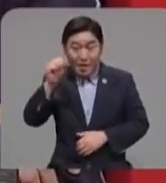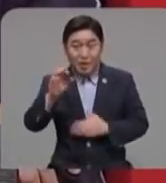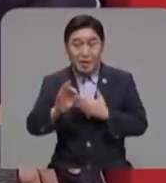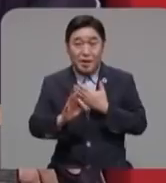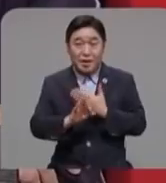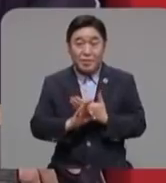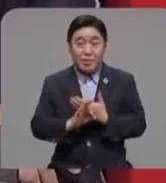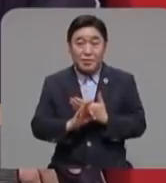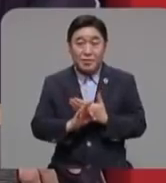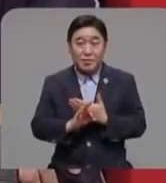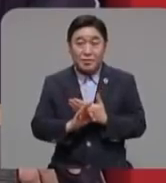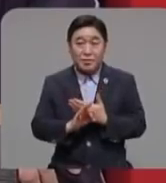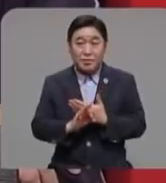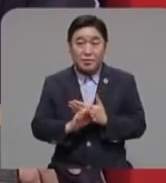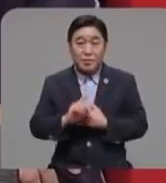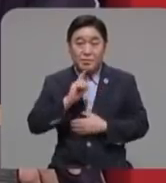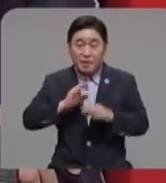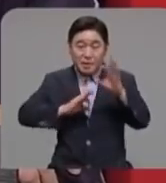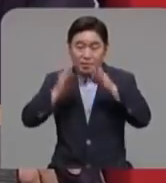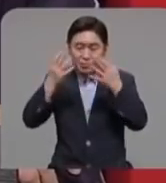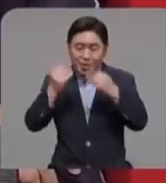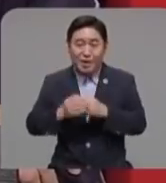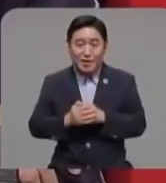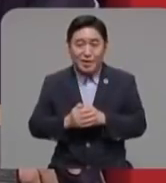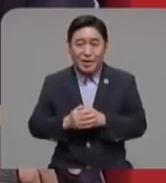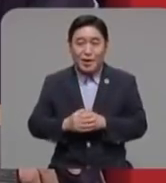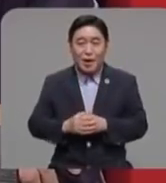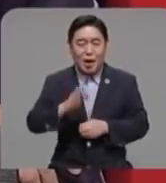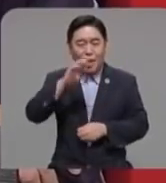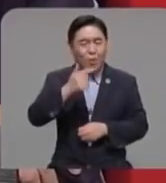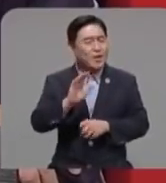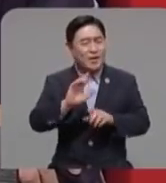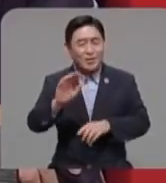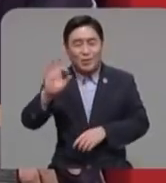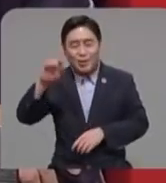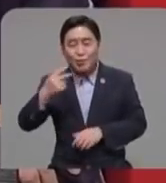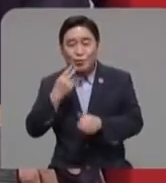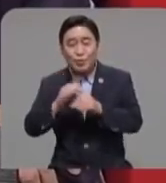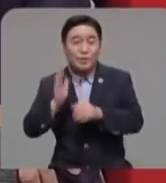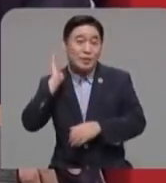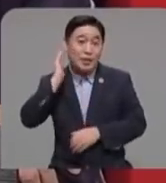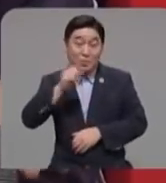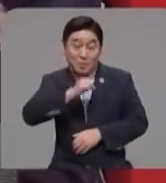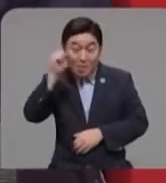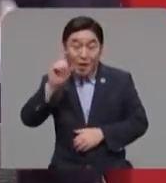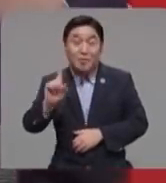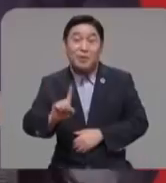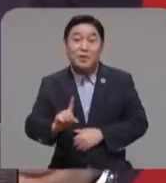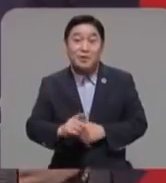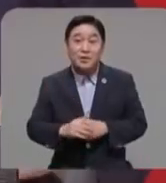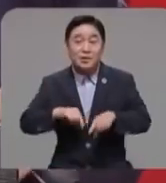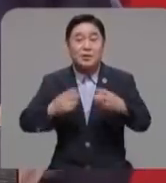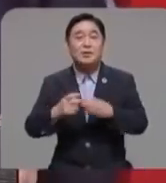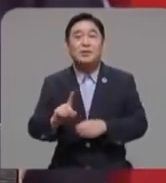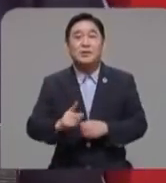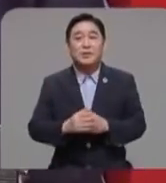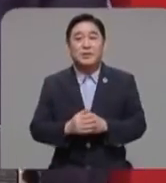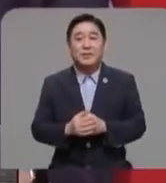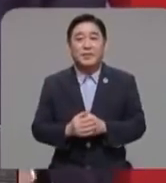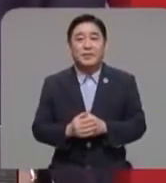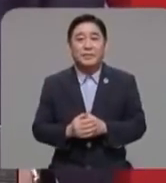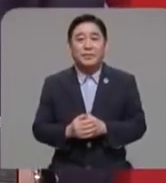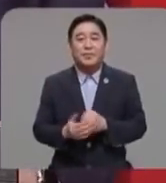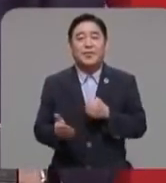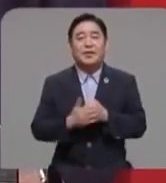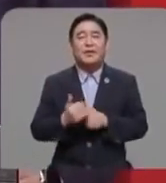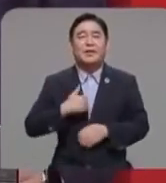예. 내가 참 오늘 말, 실수 많이 하네요. 유 후보님이 대통령이 되시면 예. 어떻게 처신하시겠어요? 정책을 펴시겠습니까? 한마디로 그래서